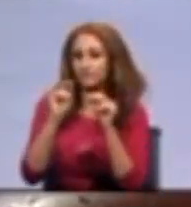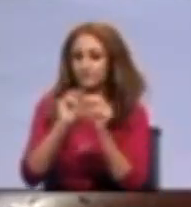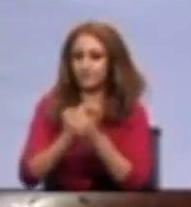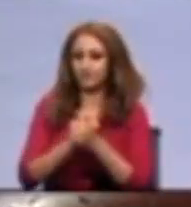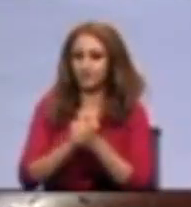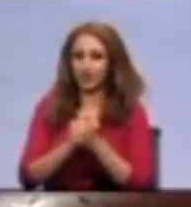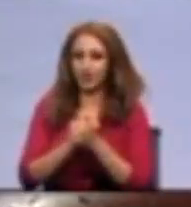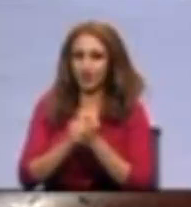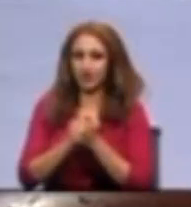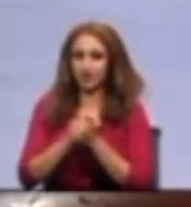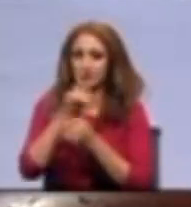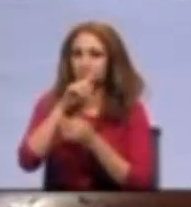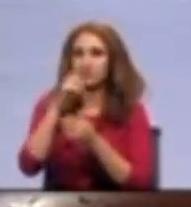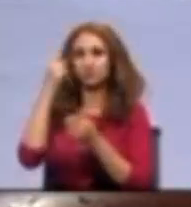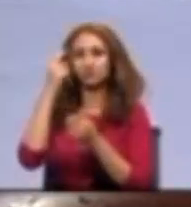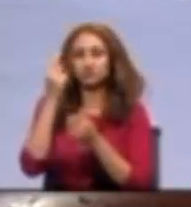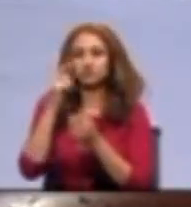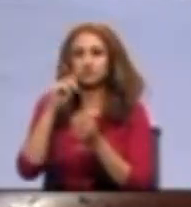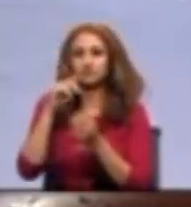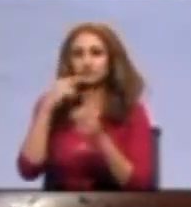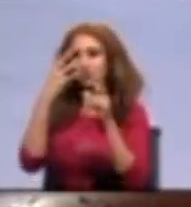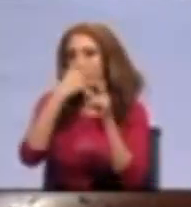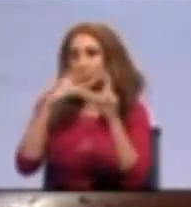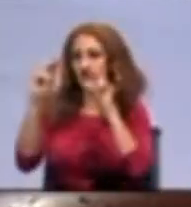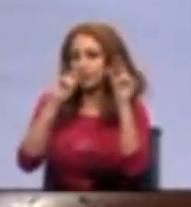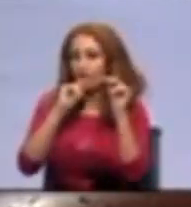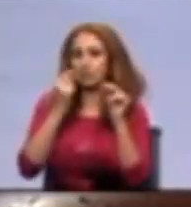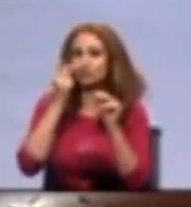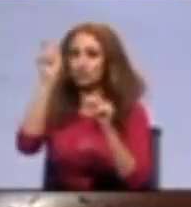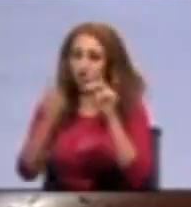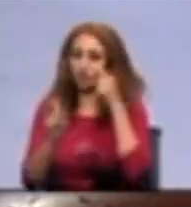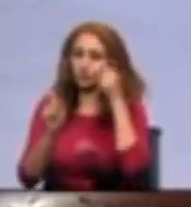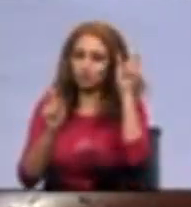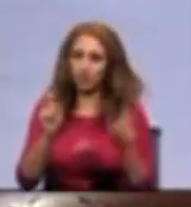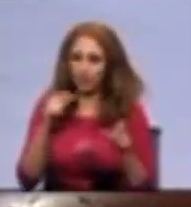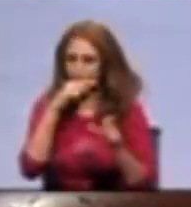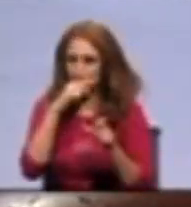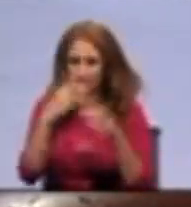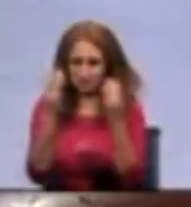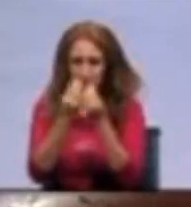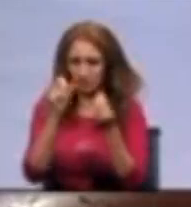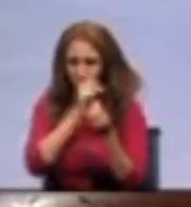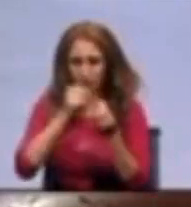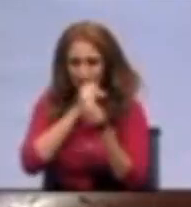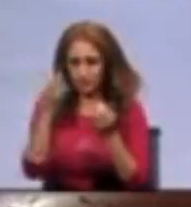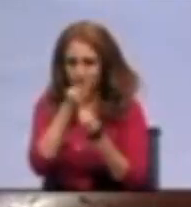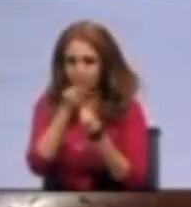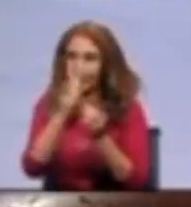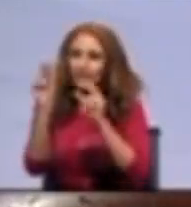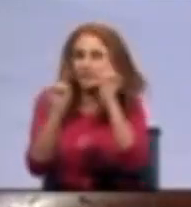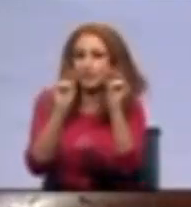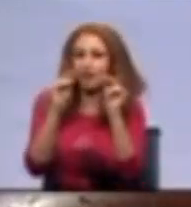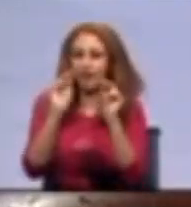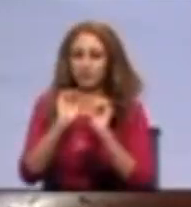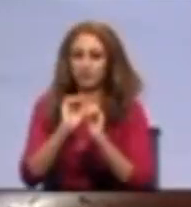مع العالم، مع انه ما حدا بيشبهها بنظري، وبدي 100 سنة ضوئية لكون أدرب على صباح. بس هي